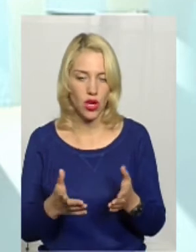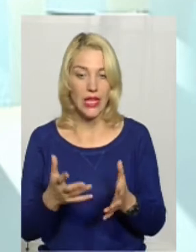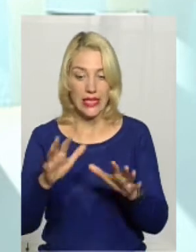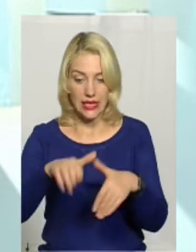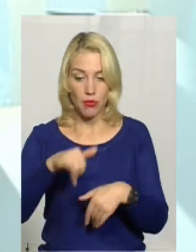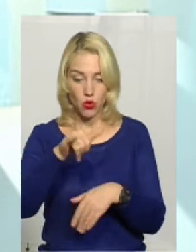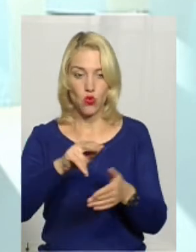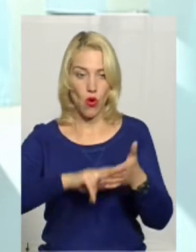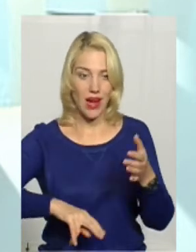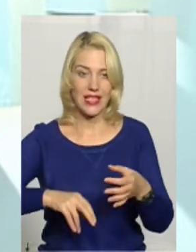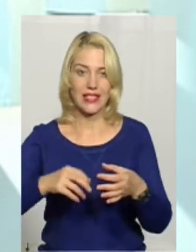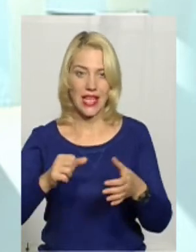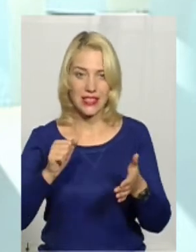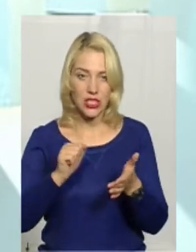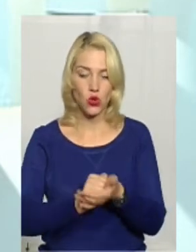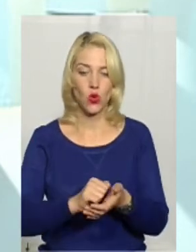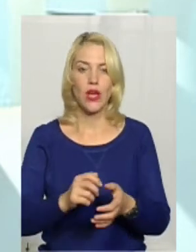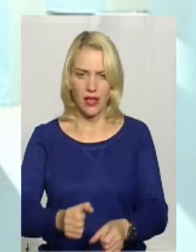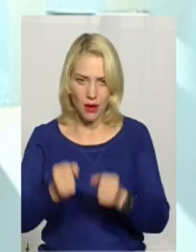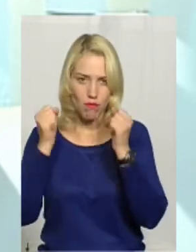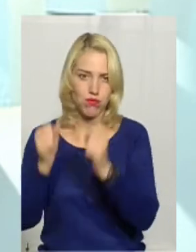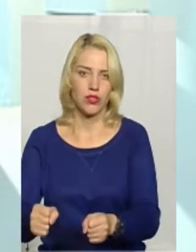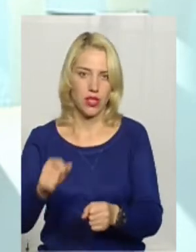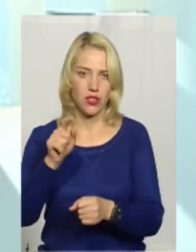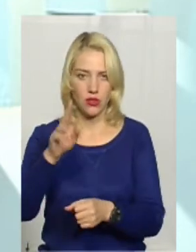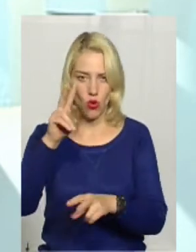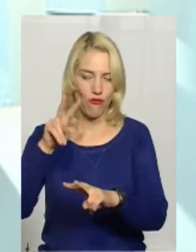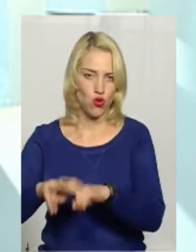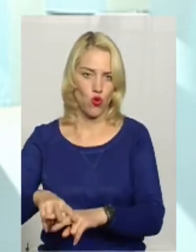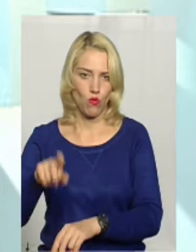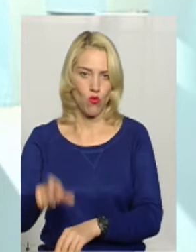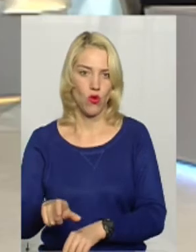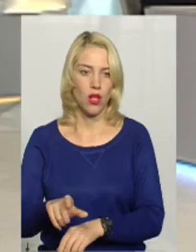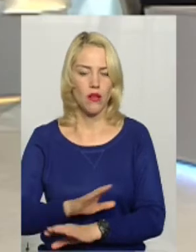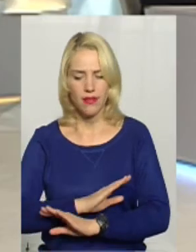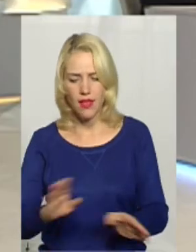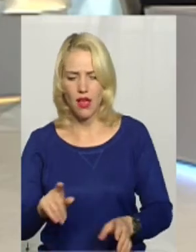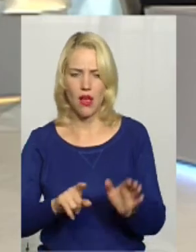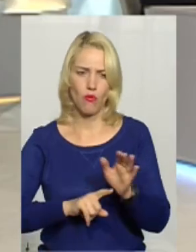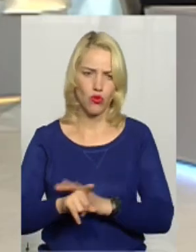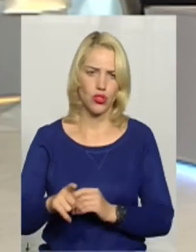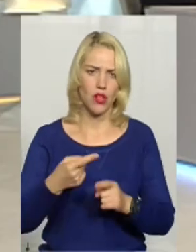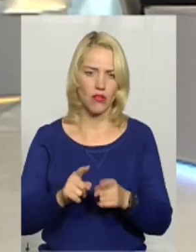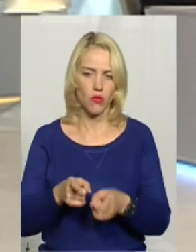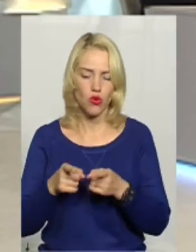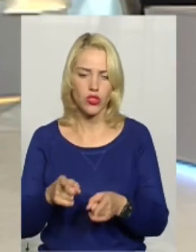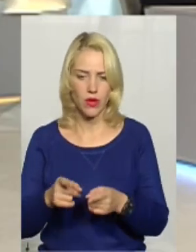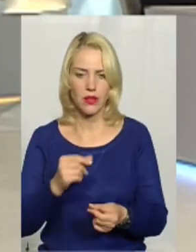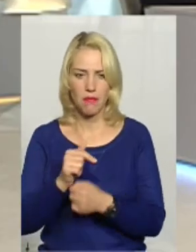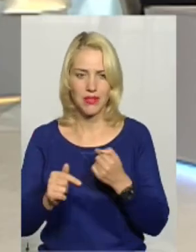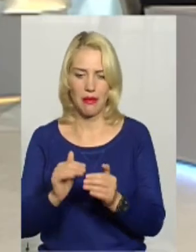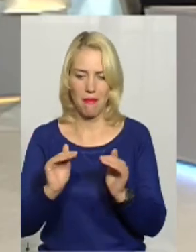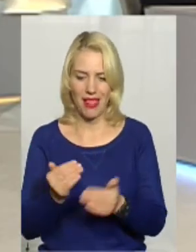там ліцензію, та посадіть його в тюрму. І наведіть порядок. Ні, вони проходять, починають кошмарити бізнес всього маленького